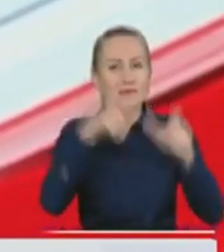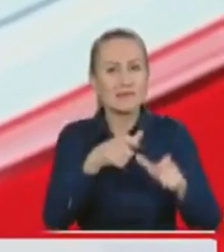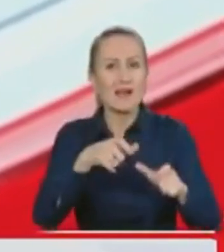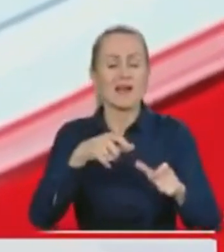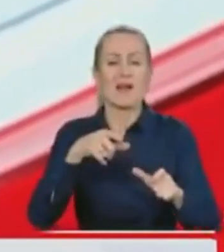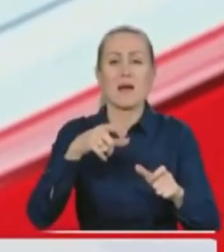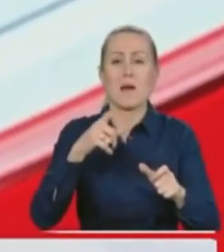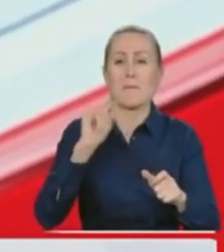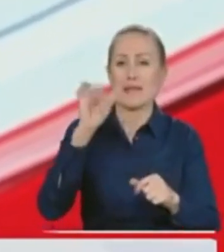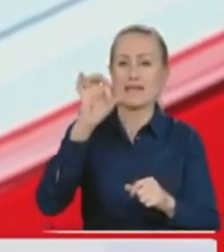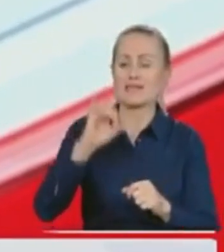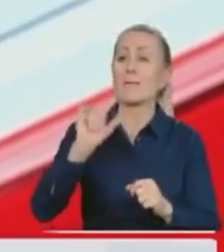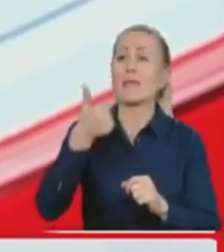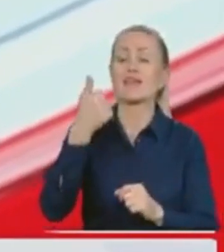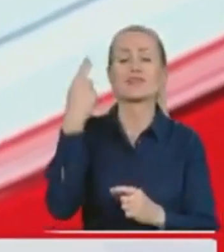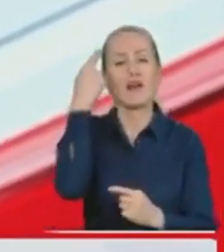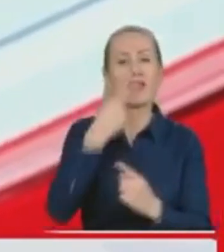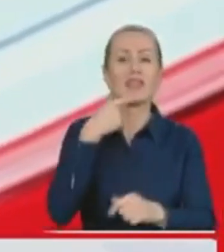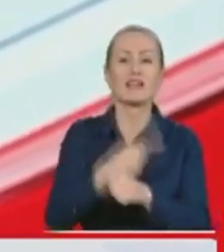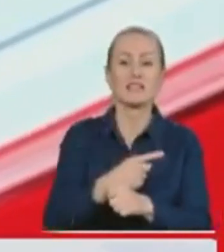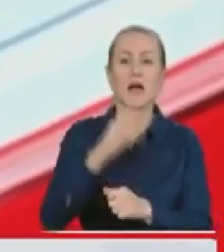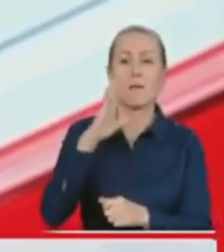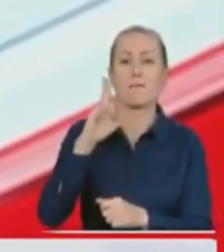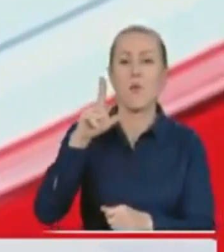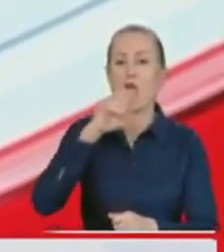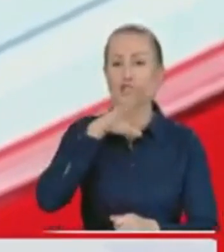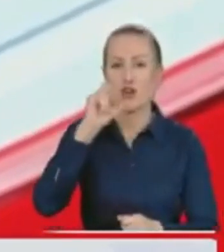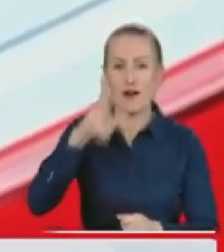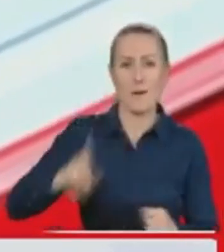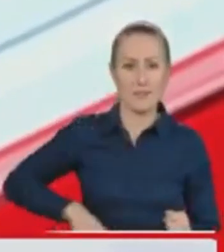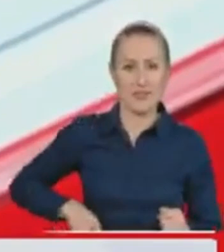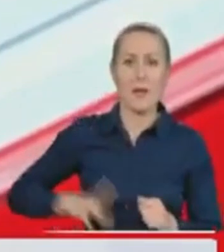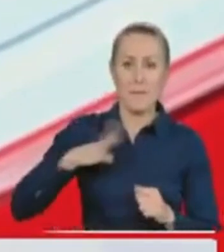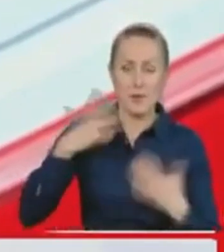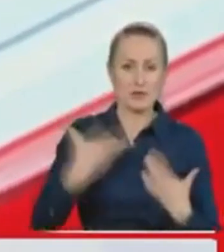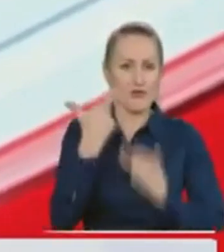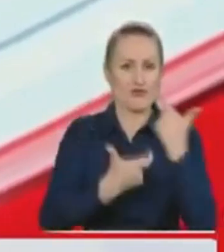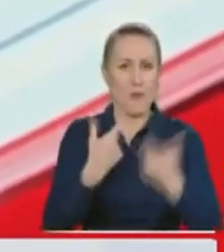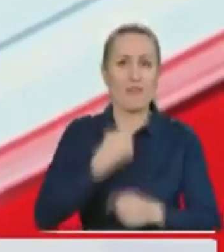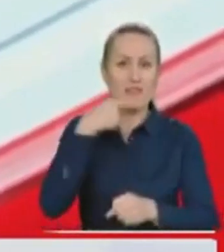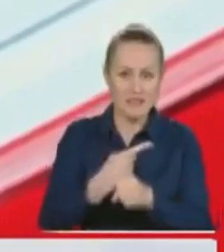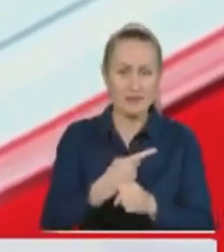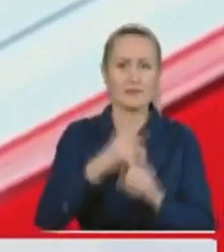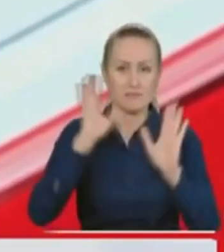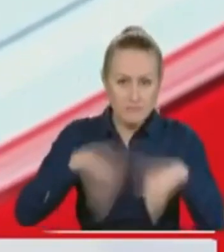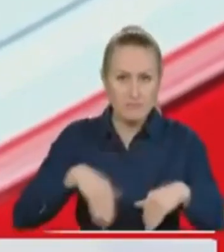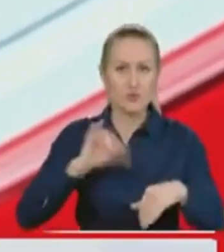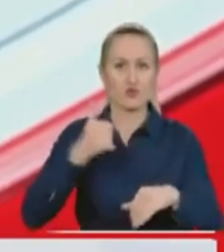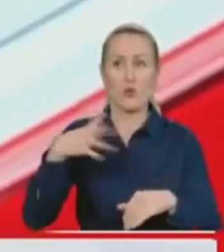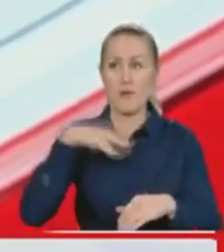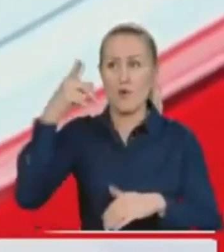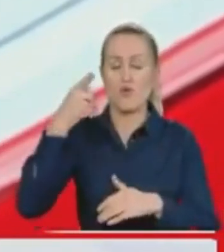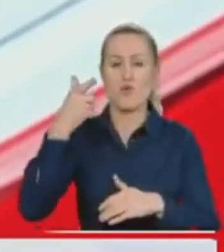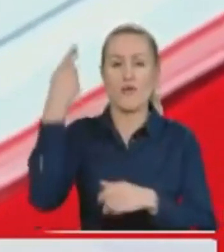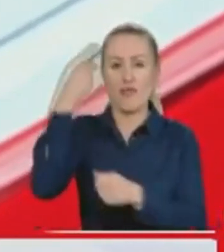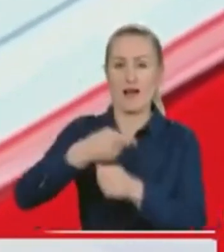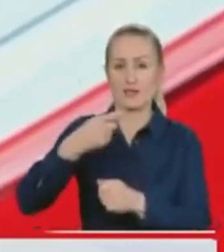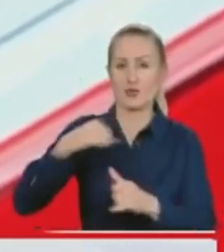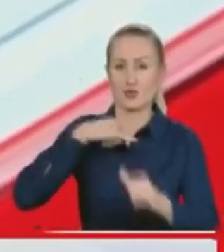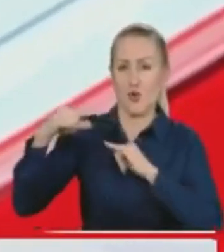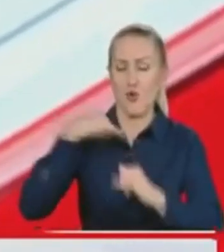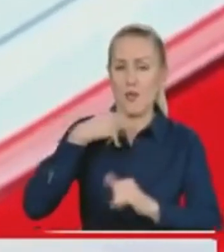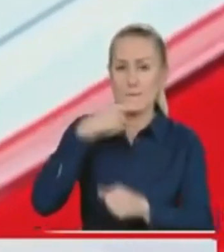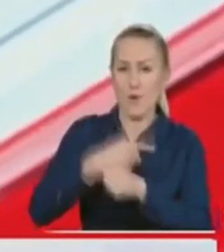Нагадаю, що спочатку міністр Блащак виступав за взяття на себе відповідальності за зобов'язання, котрі взяв уряд громадянської